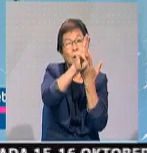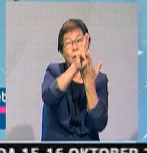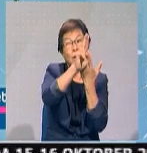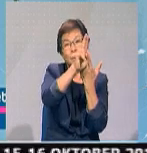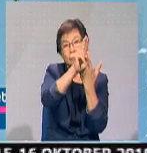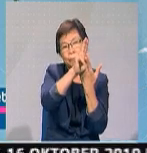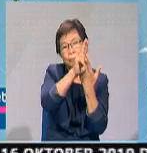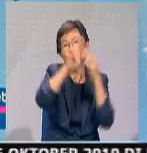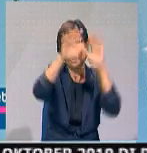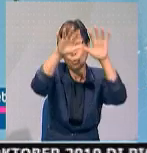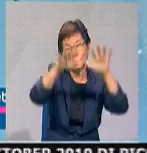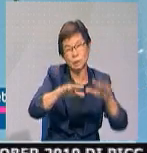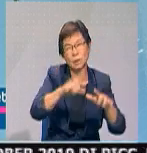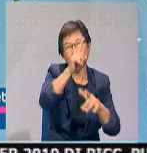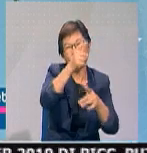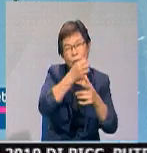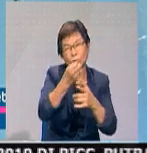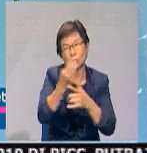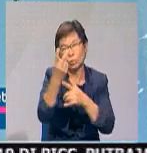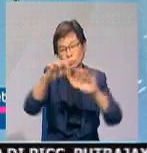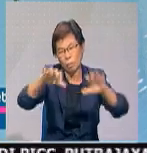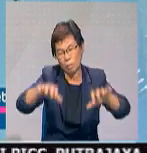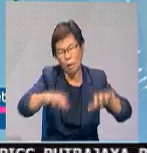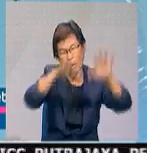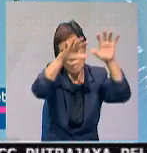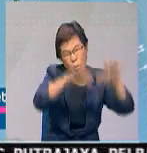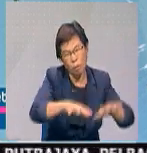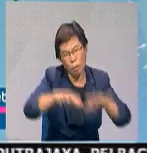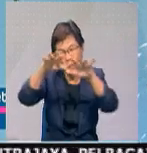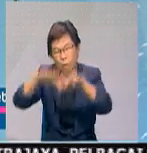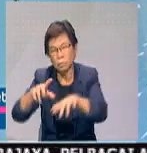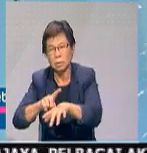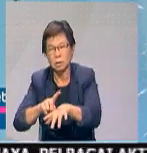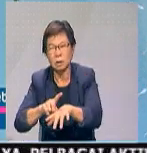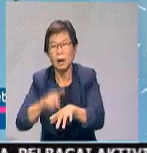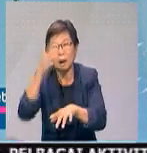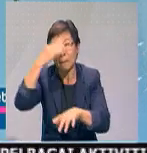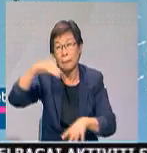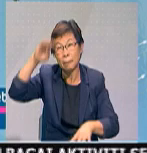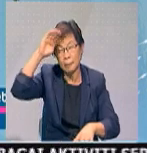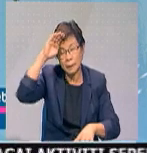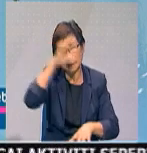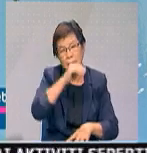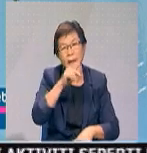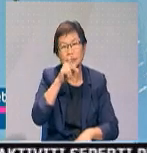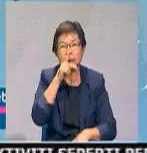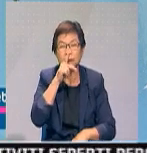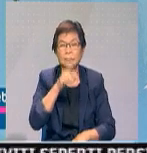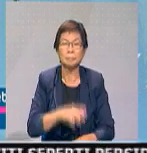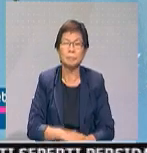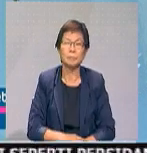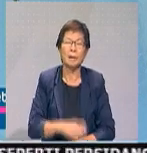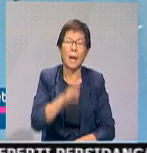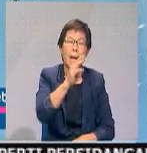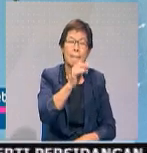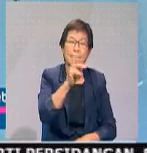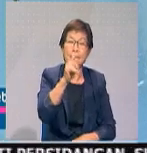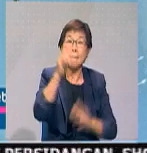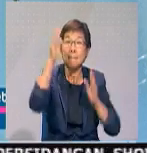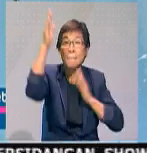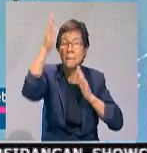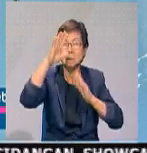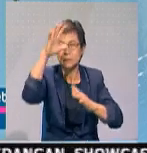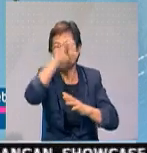pula, hujan di satu dua tempat masih lagi berlaku di kawasan Perlis dan juga Kedah. Met Malaysia